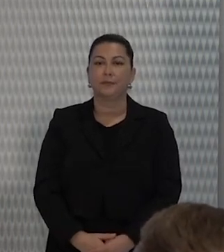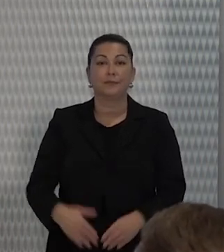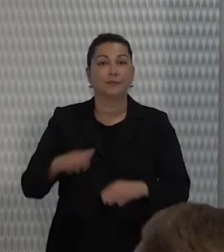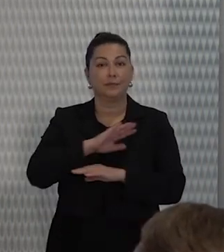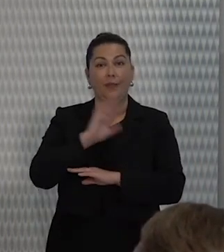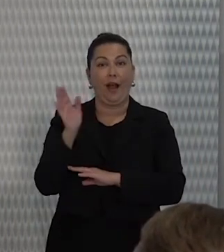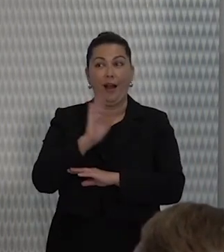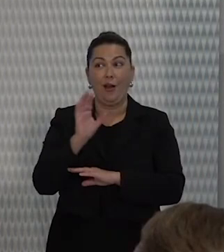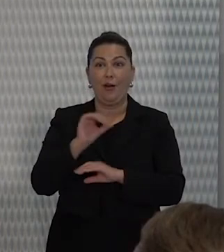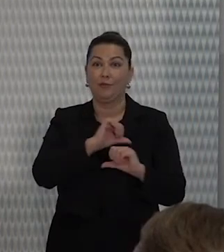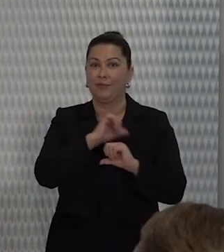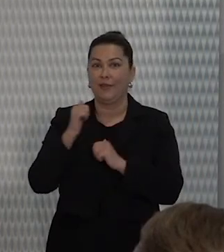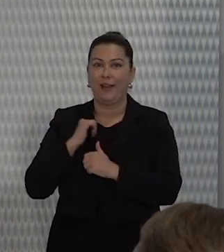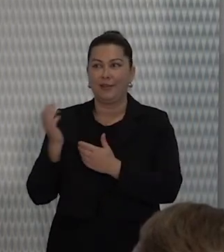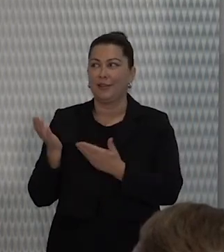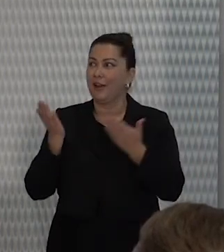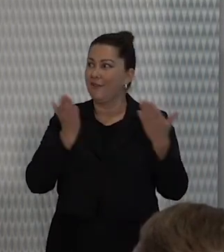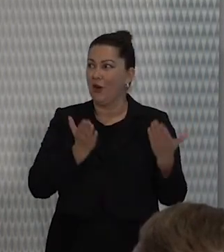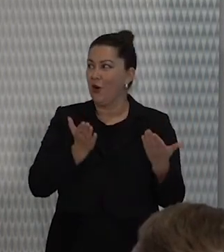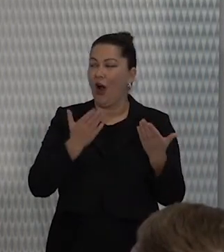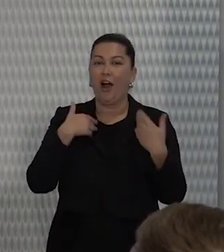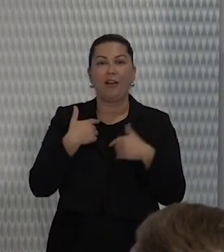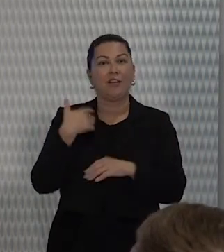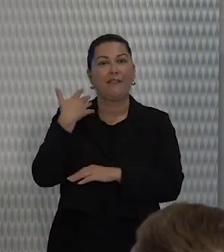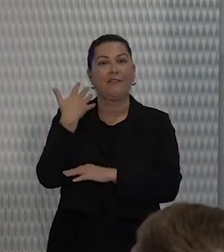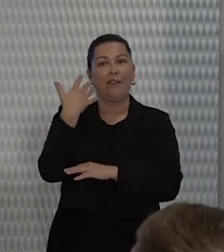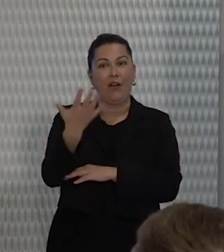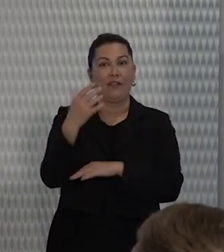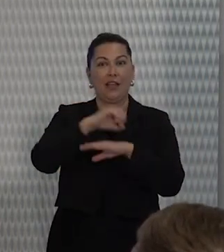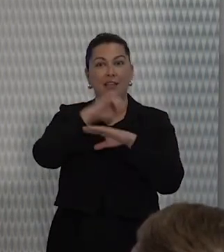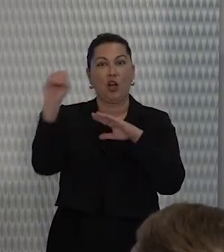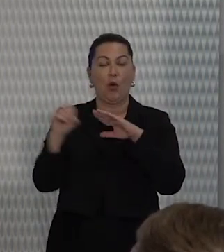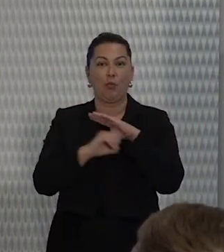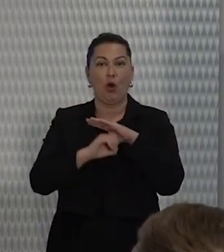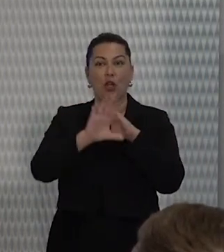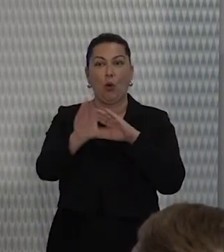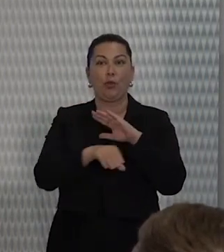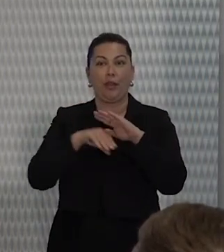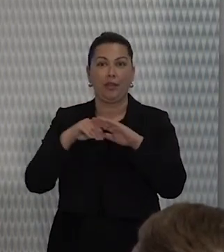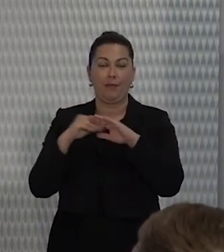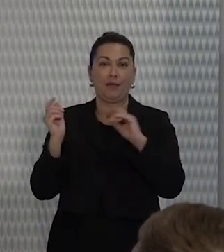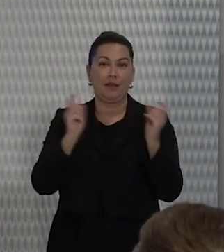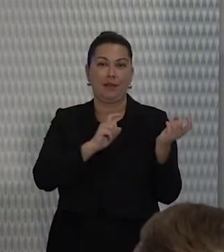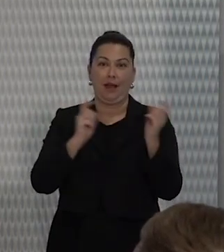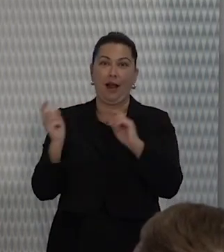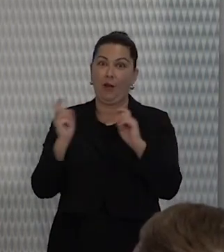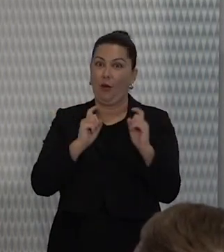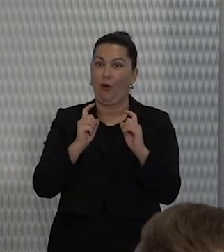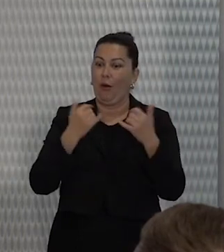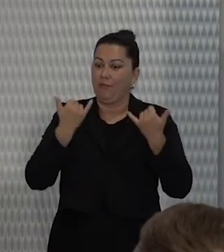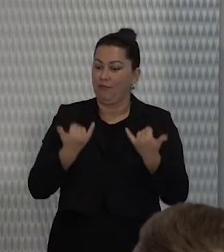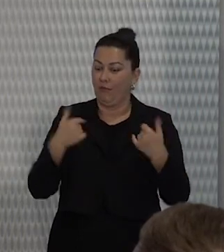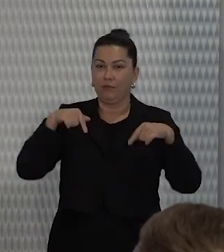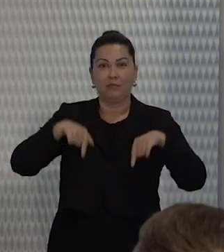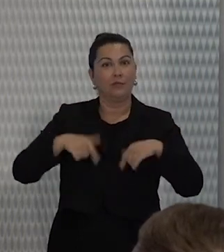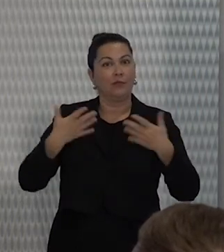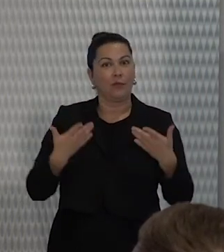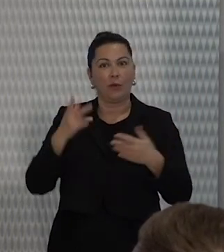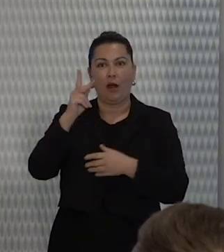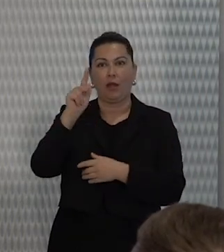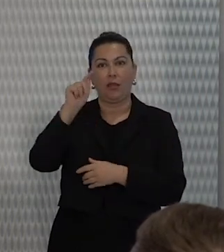Hallo, herzlich willkommen beim 50. Zero Project Unternehmensdialog, diesmal bei KTM.